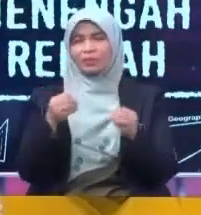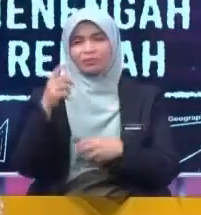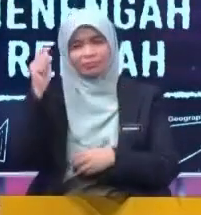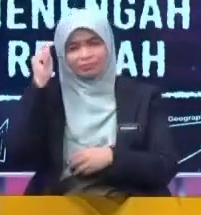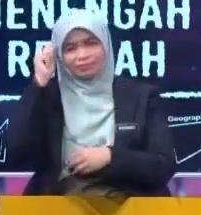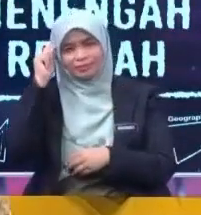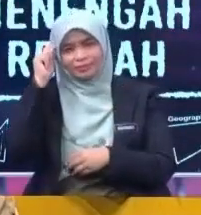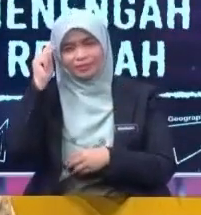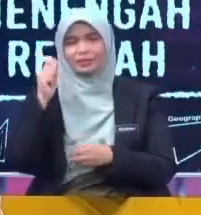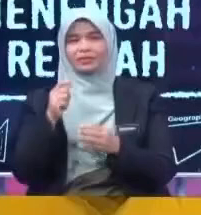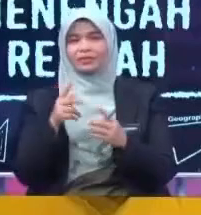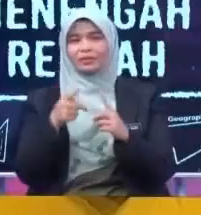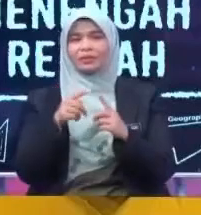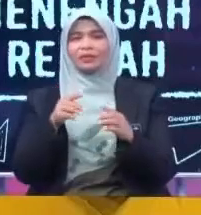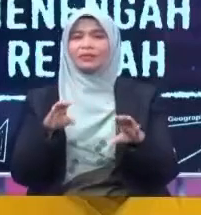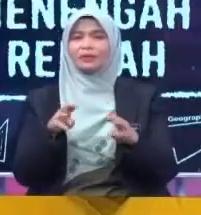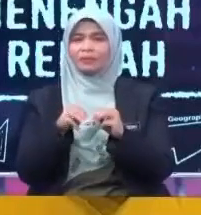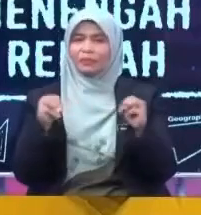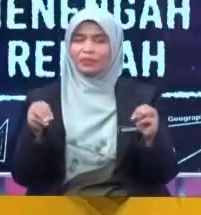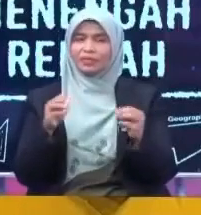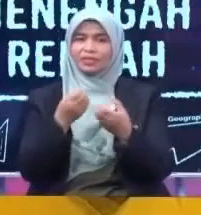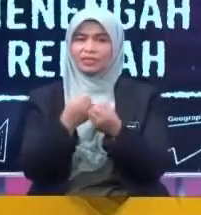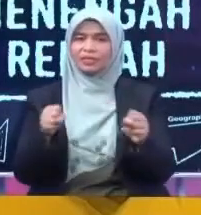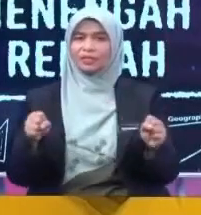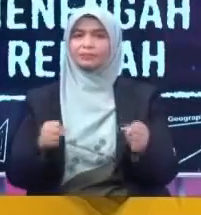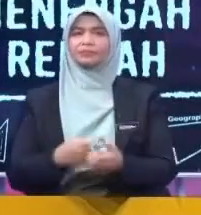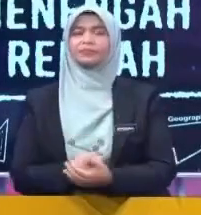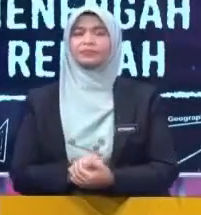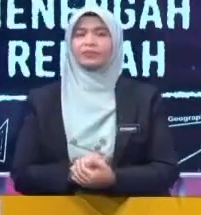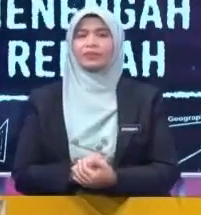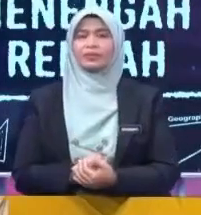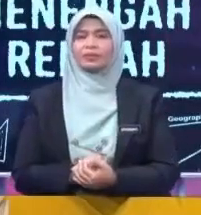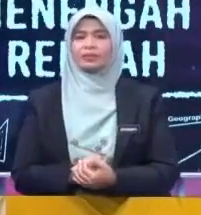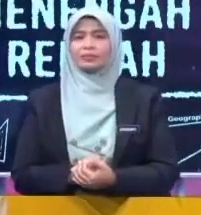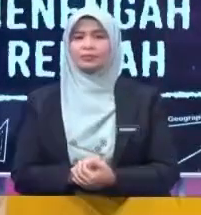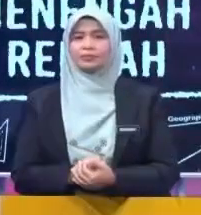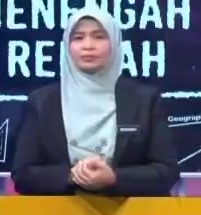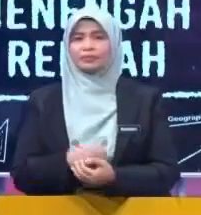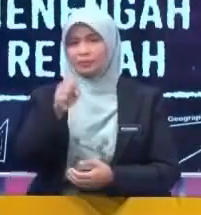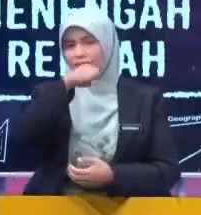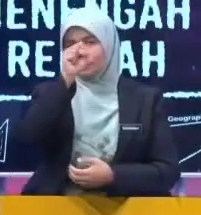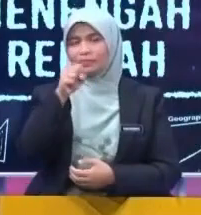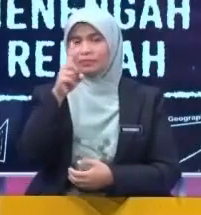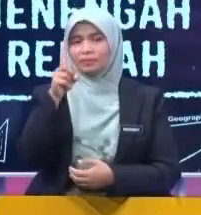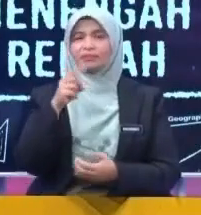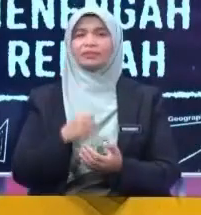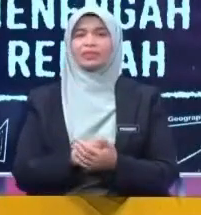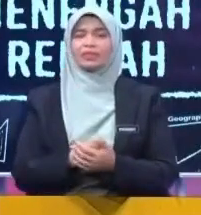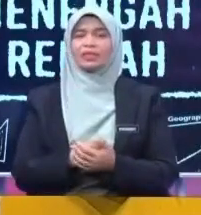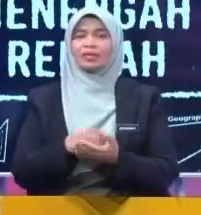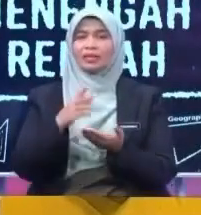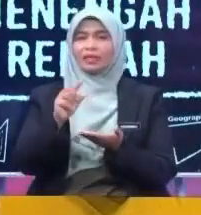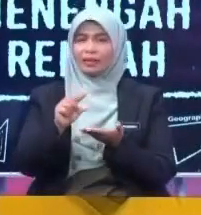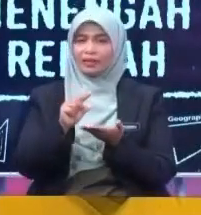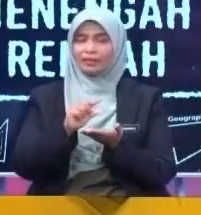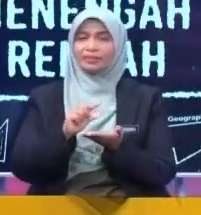Ustazah minta semua murid bersedia dengan pilihan kad jawapan A, B, C, D yang telah diberikan. Okay, soalan yang pertama, ganjaran yang